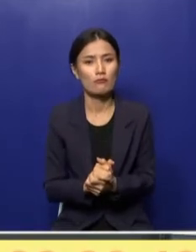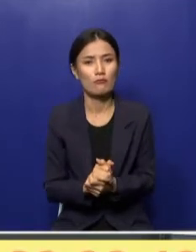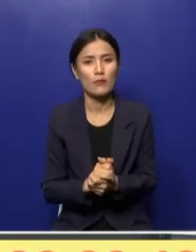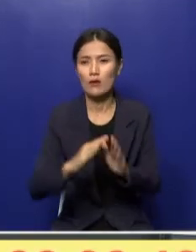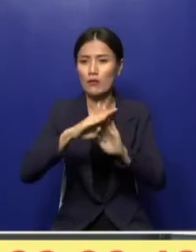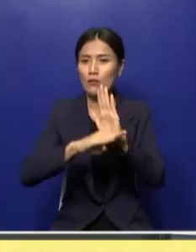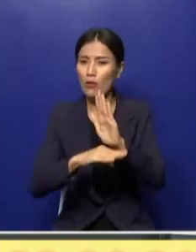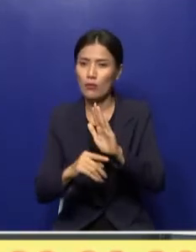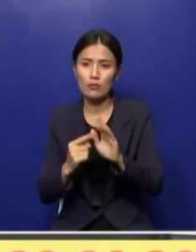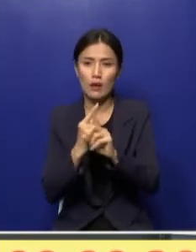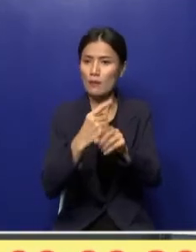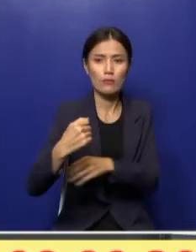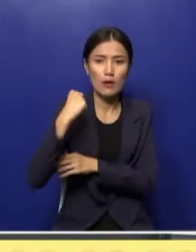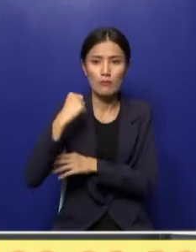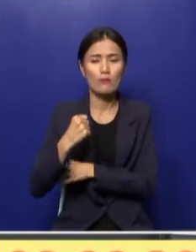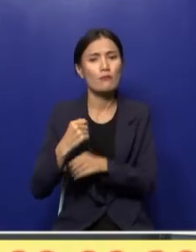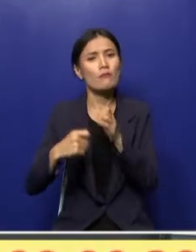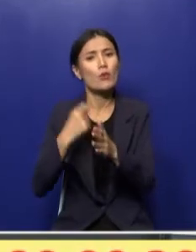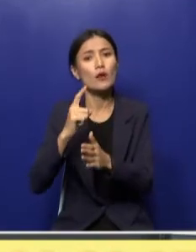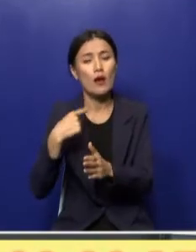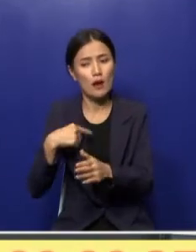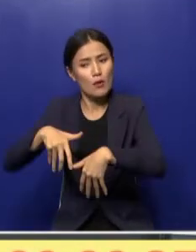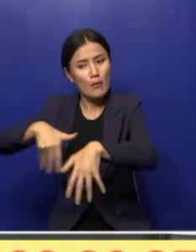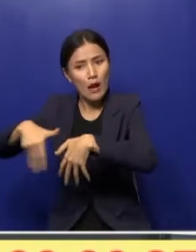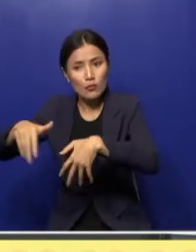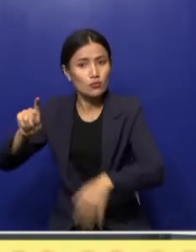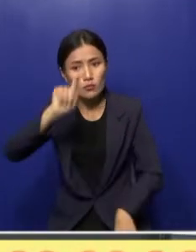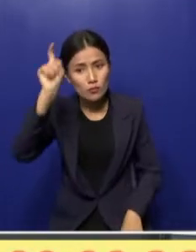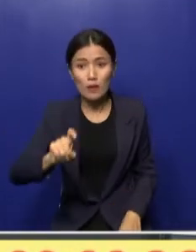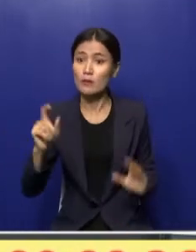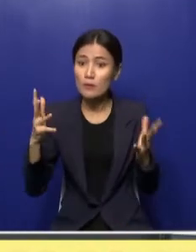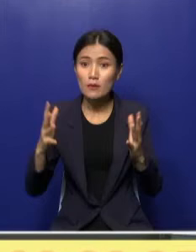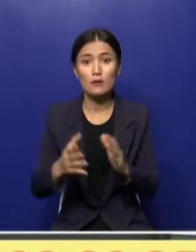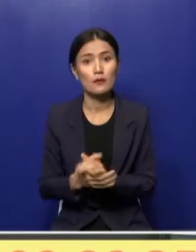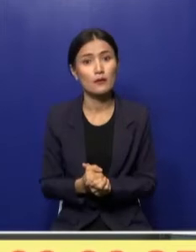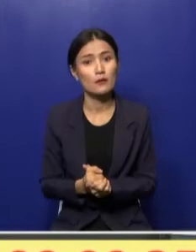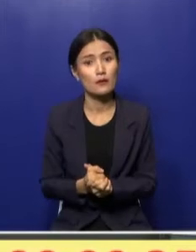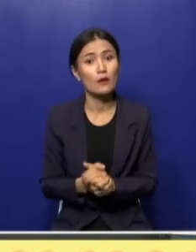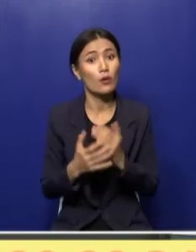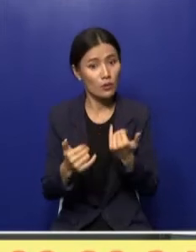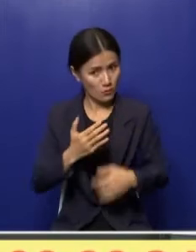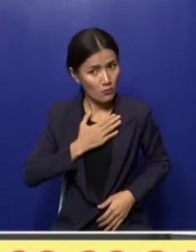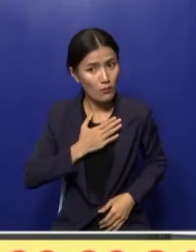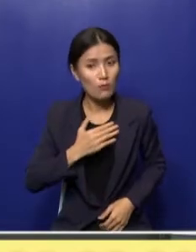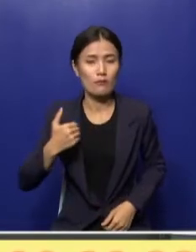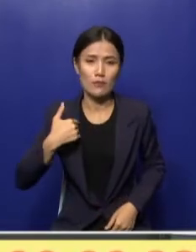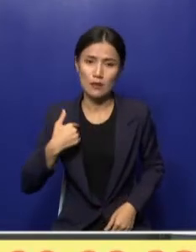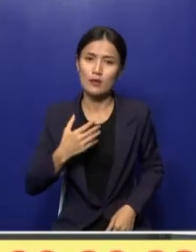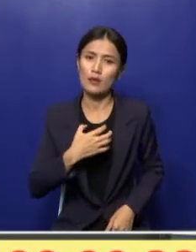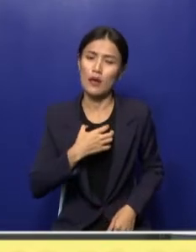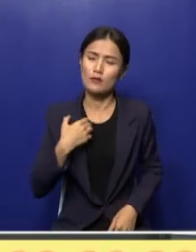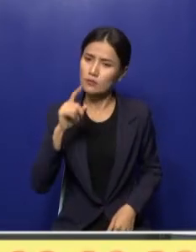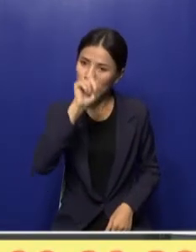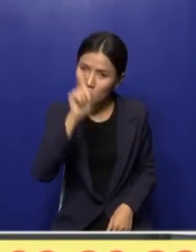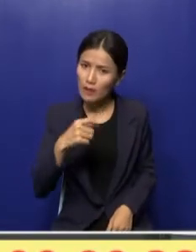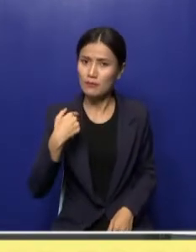ถึงความโปร่งใสของการดำเนินการพูดที่สภาทำทางครับและนอกจากนี้ผมมีเรื่องที่อยากข้อตั้ง